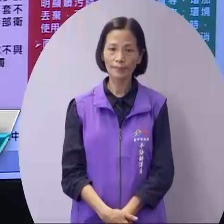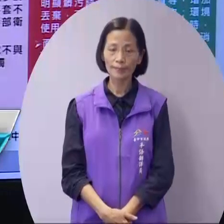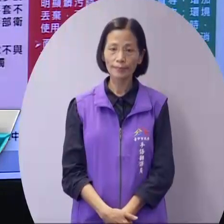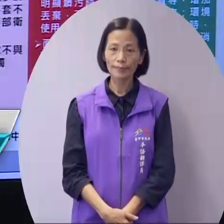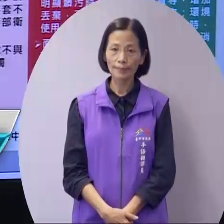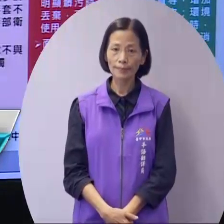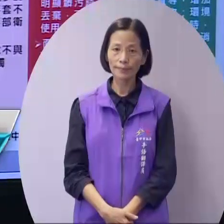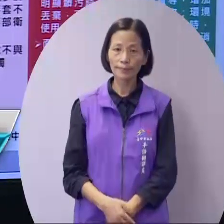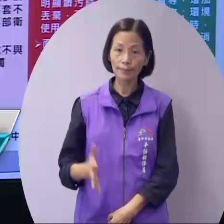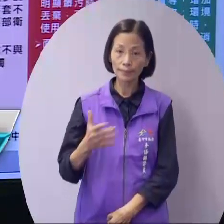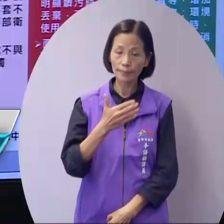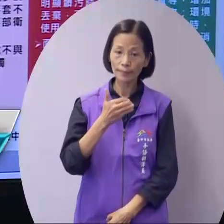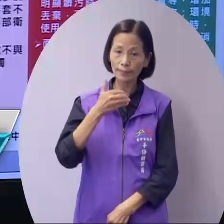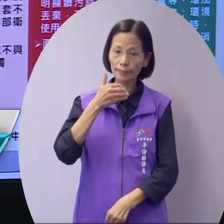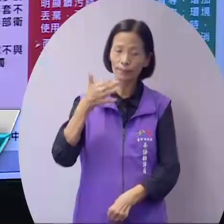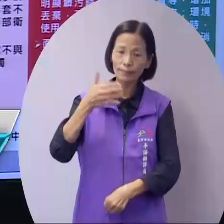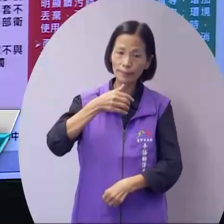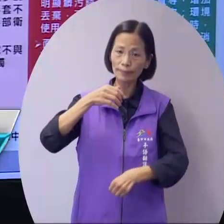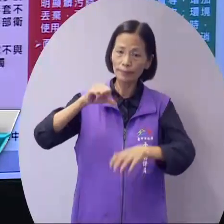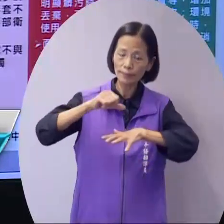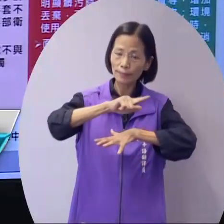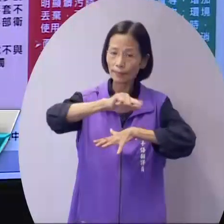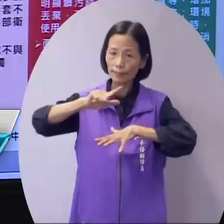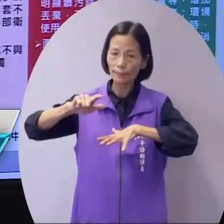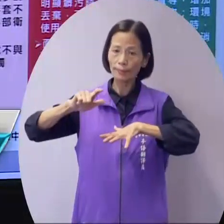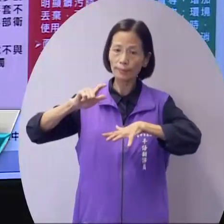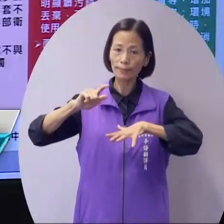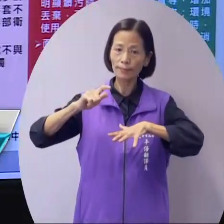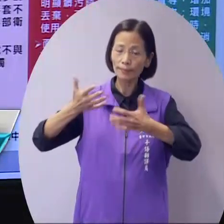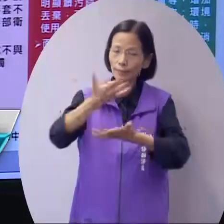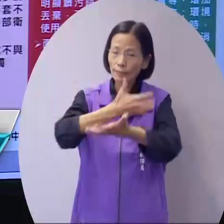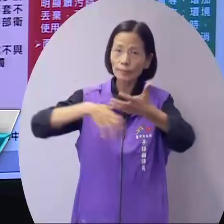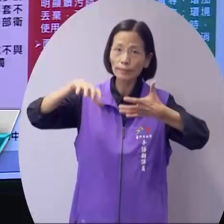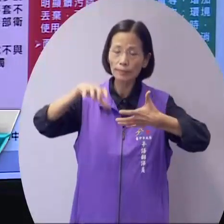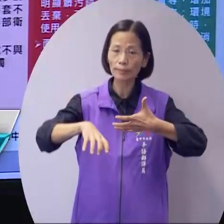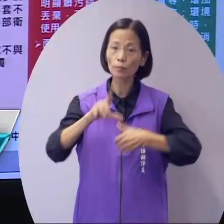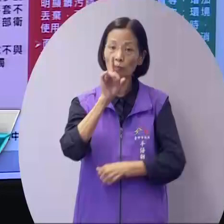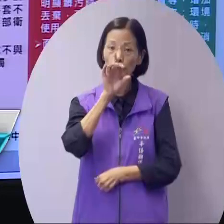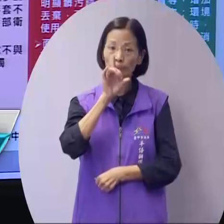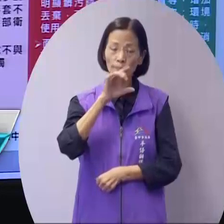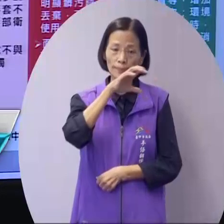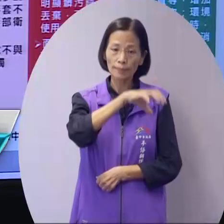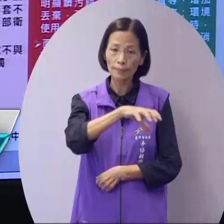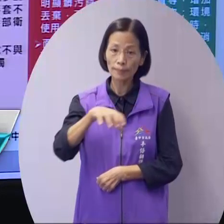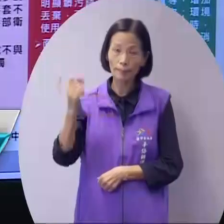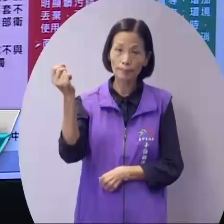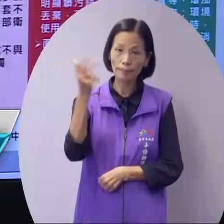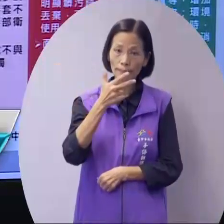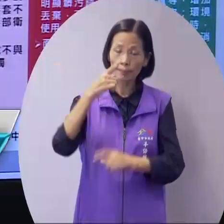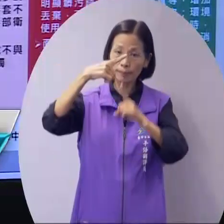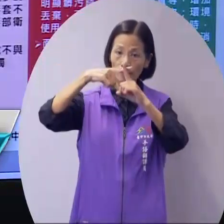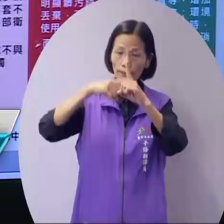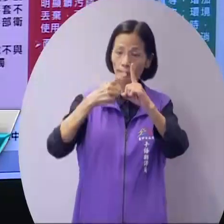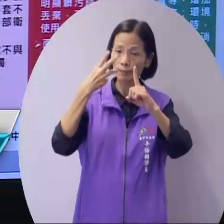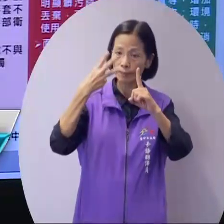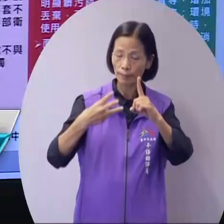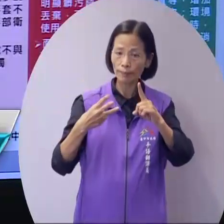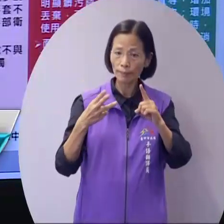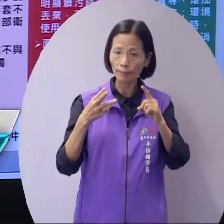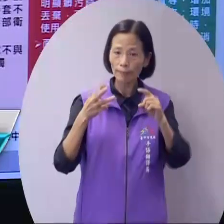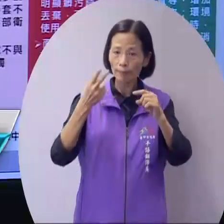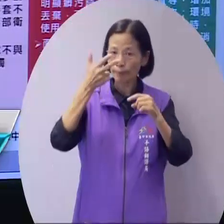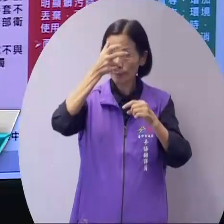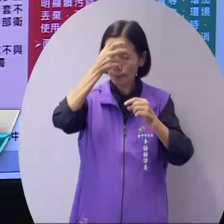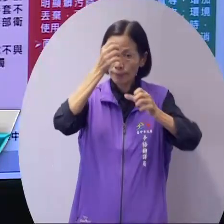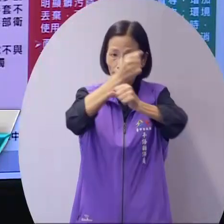农渔畜产品批发市场部分，那也本期也奠定台中市各大批发市场3级疫情警戒因